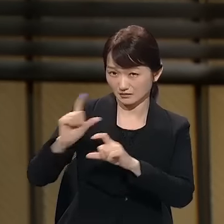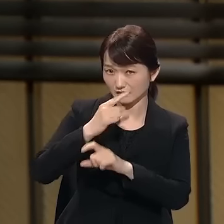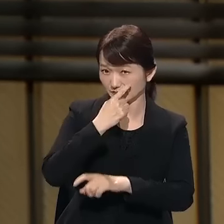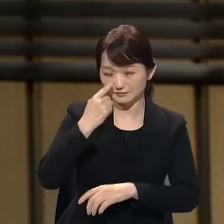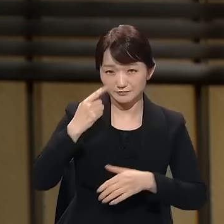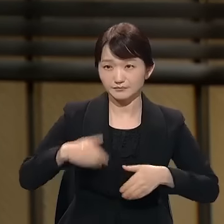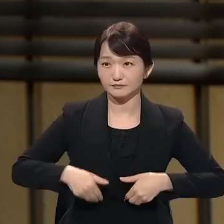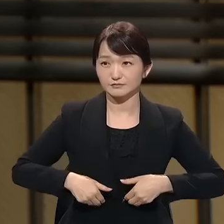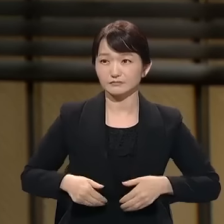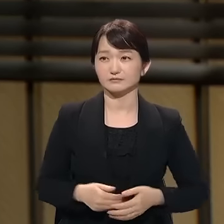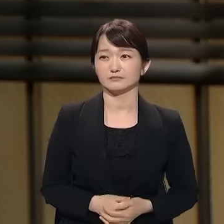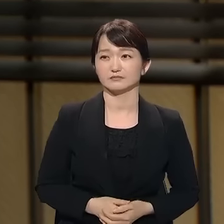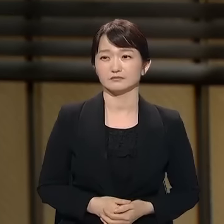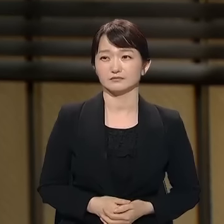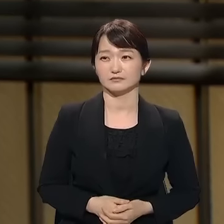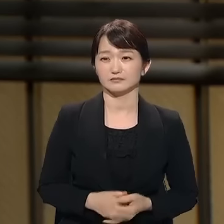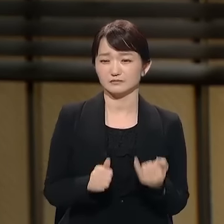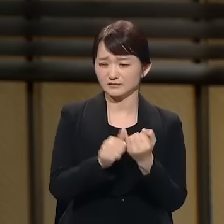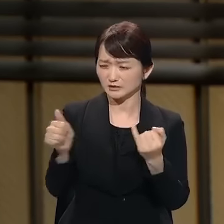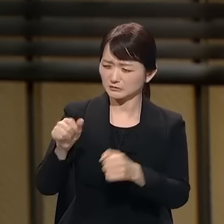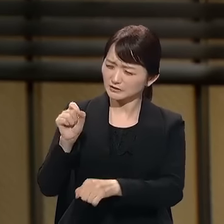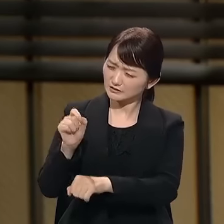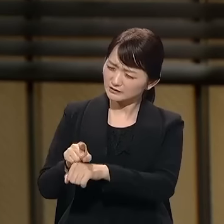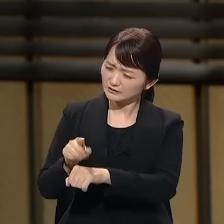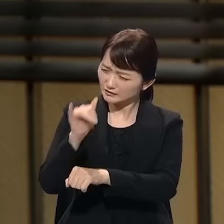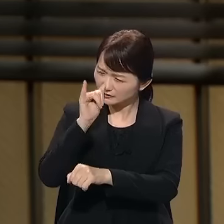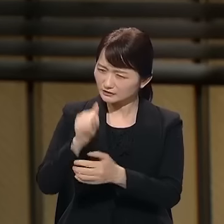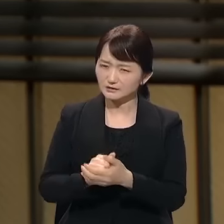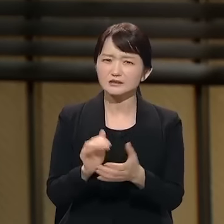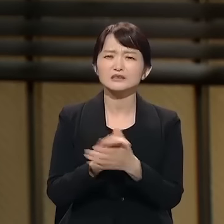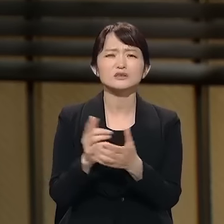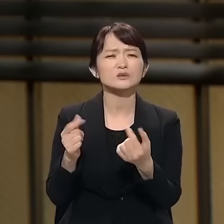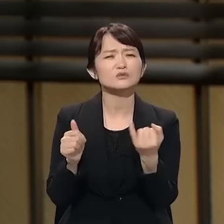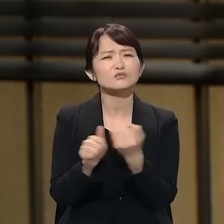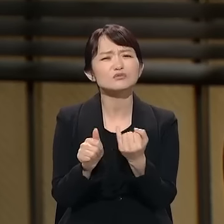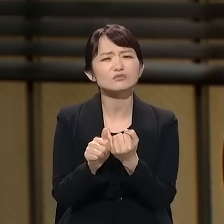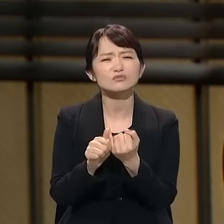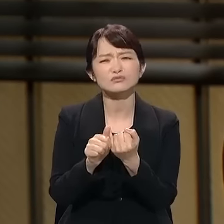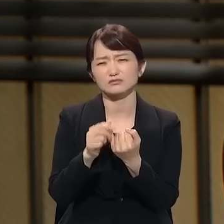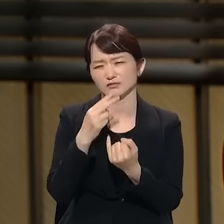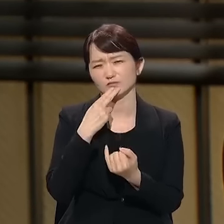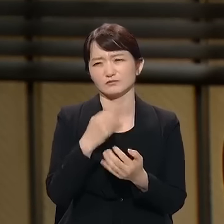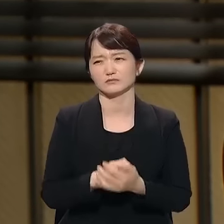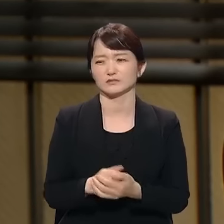있는데 다만 기질은 있어요 친구 같은 부부라는게 어디 있어요 세상에